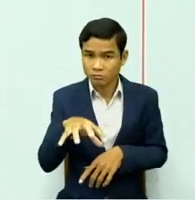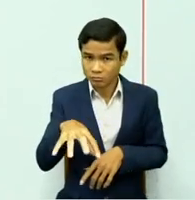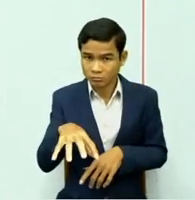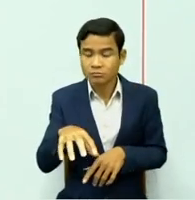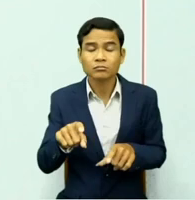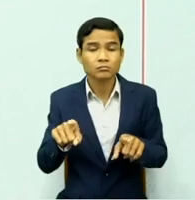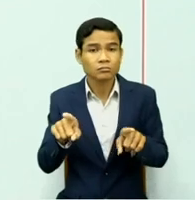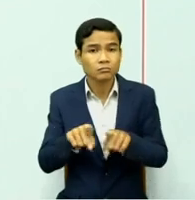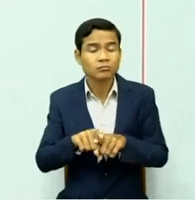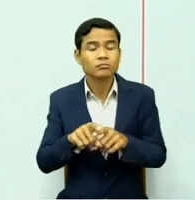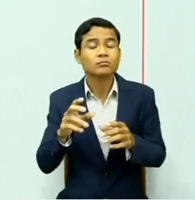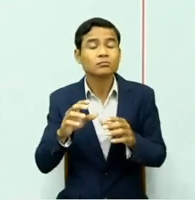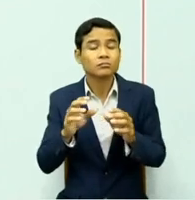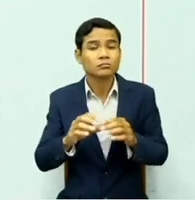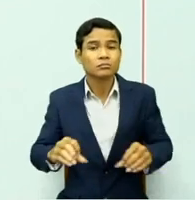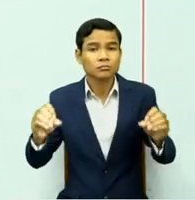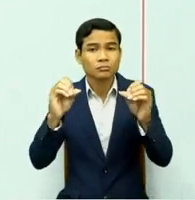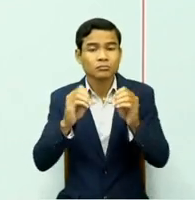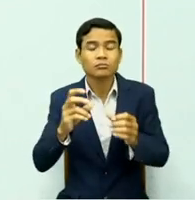គំរូដូចម្ដេចកូន